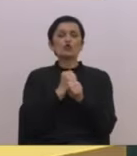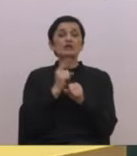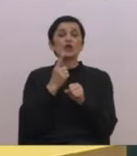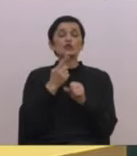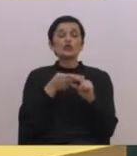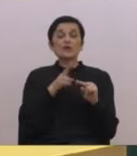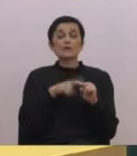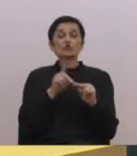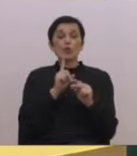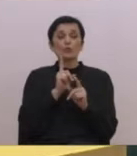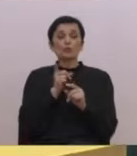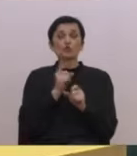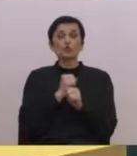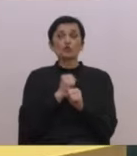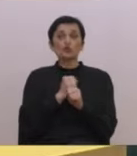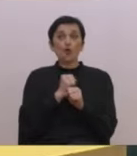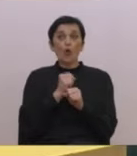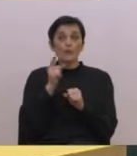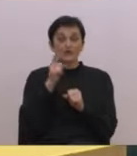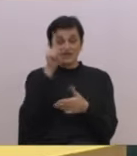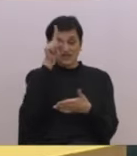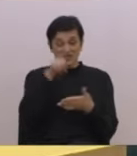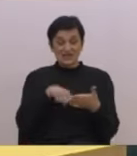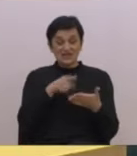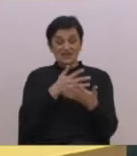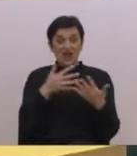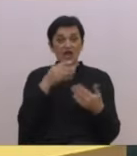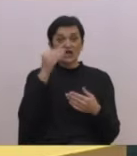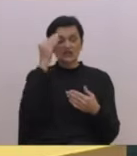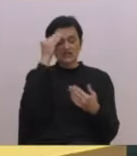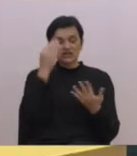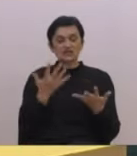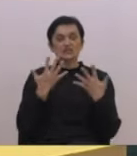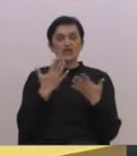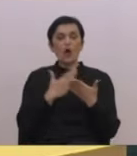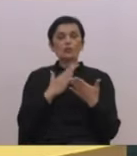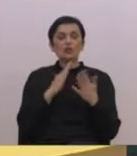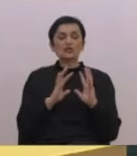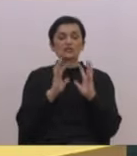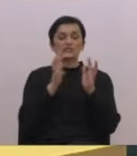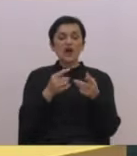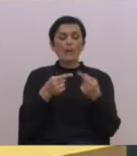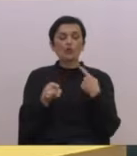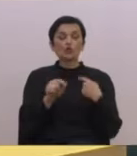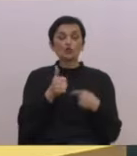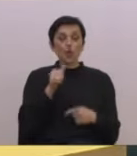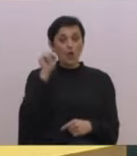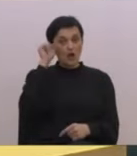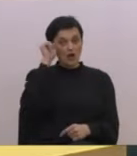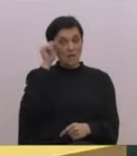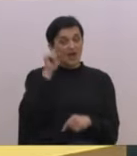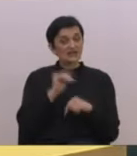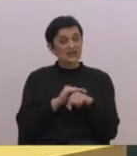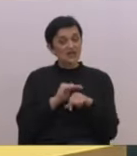შვებიან იმიტომ, რომ მონოთეისტურ რელიგიებში წარმოდგენა არის სამყაროზე განსხვავებული. როგორ იცით, რომ ღმერთი არის